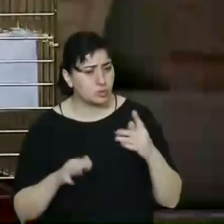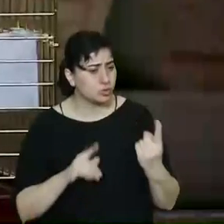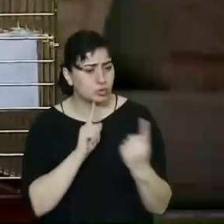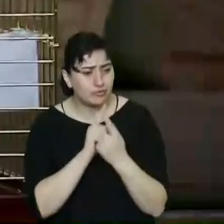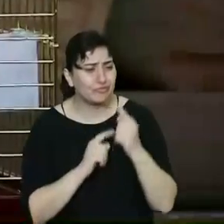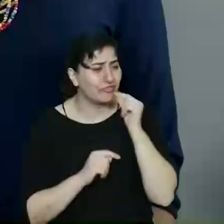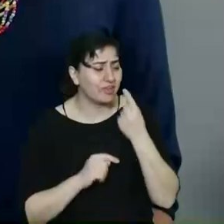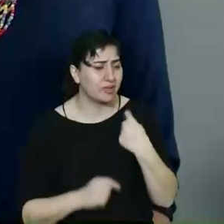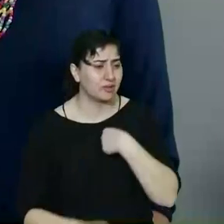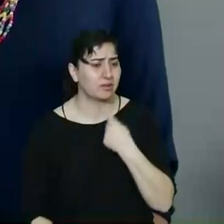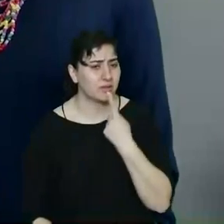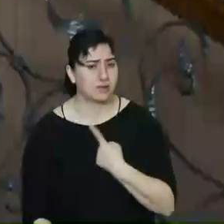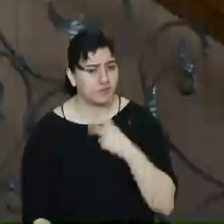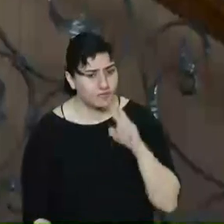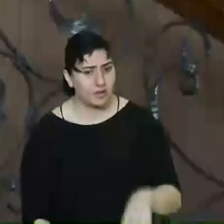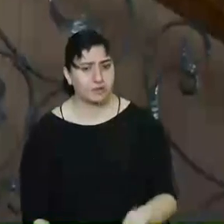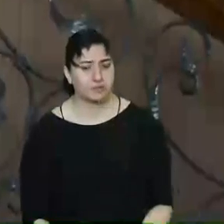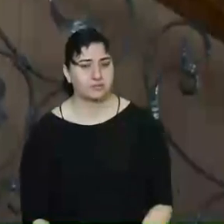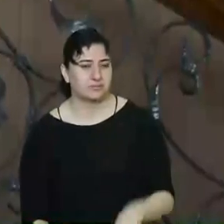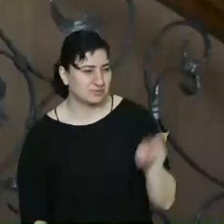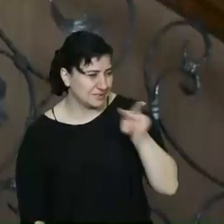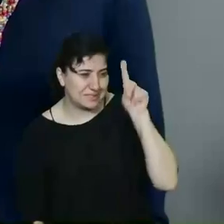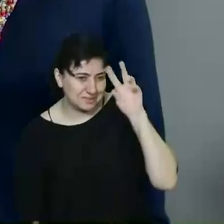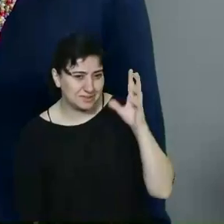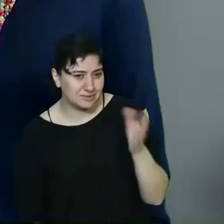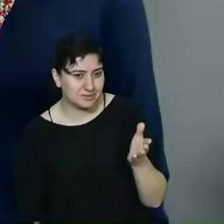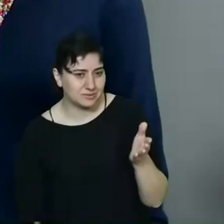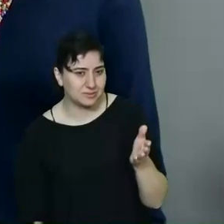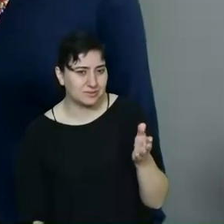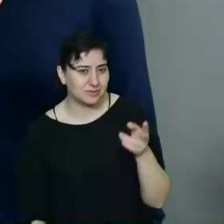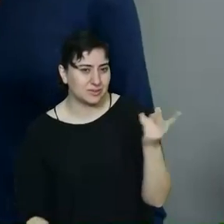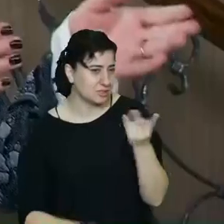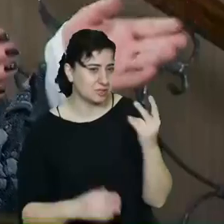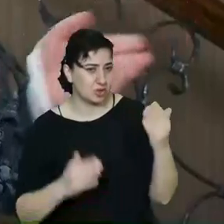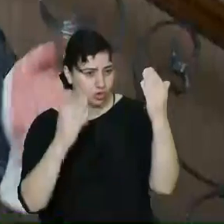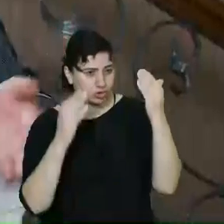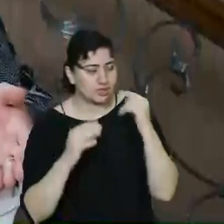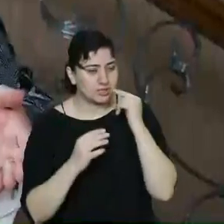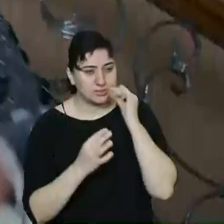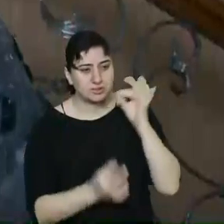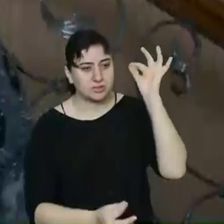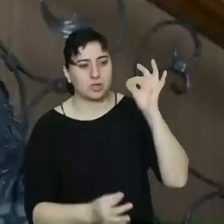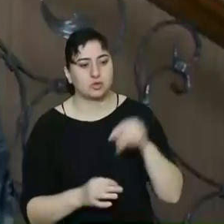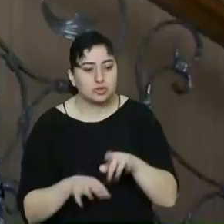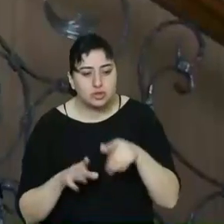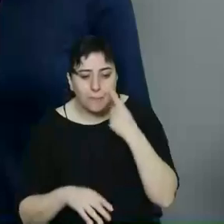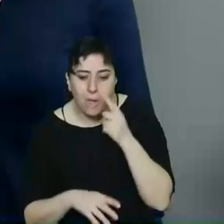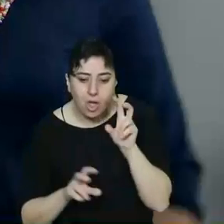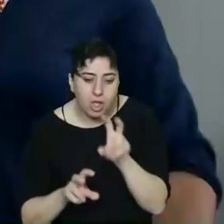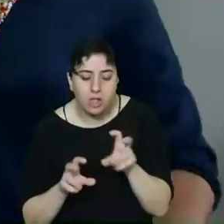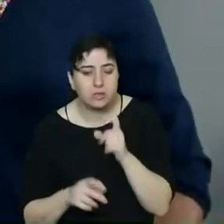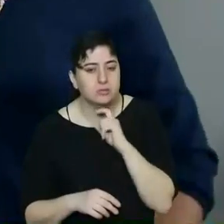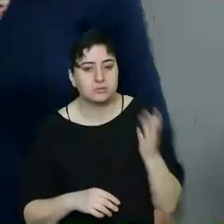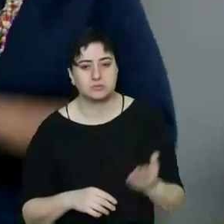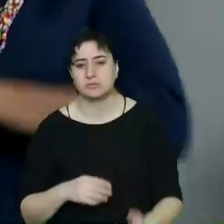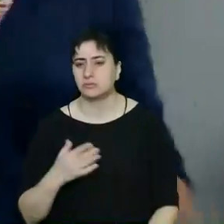dedi fıstık diye, vallahi bana dedi. Siz çıldırdınız herhalde. Ayol iki koskoca insan geçmişsiniz, kuşun lafına bakıyorsunuz.